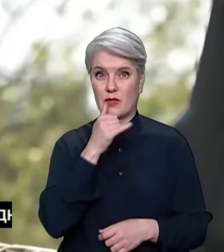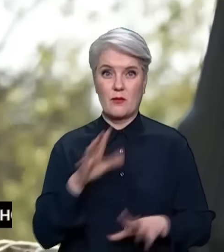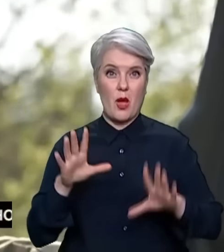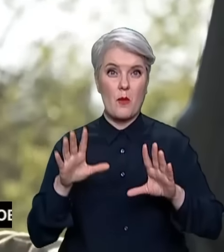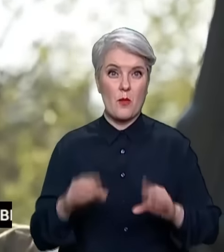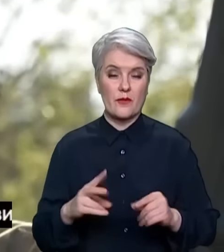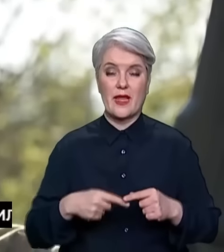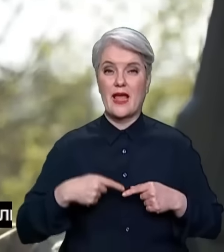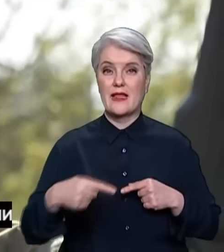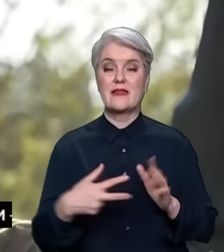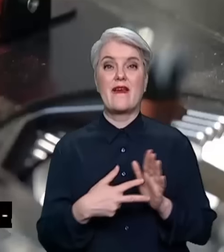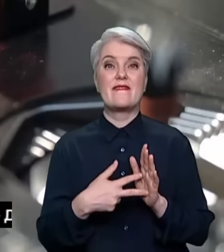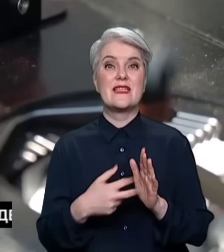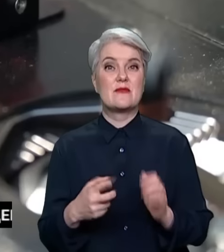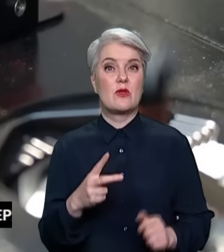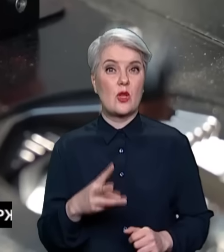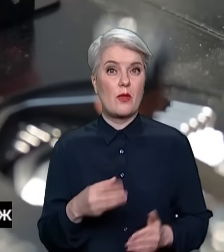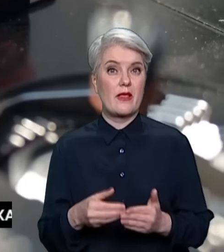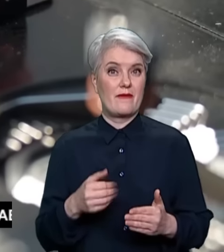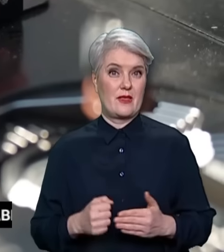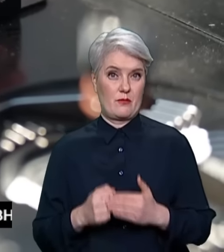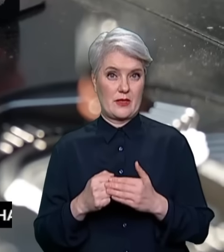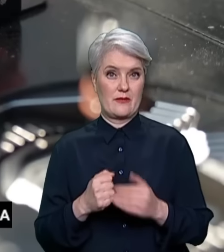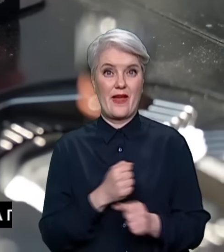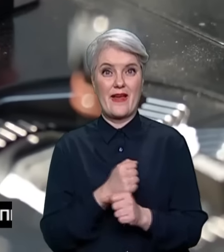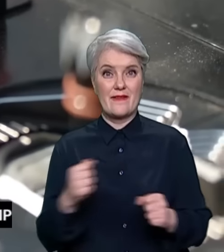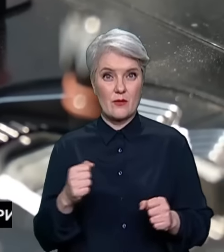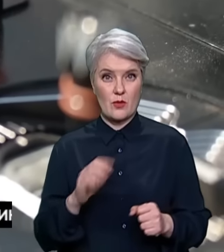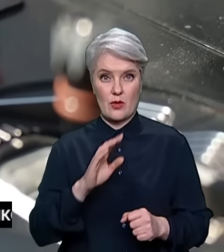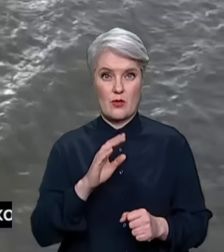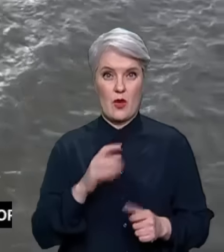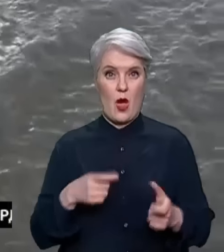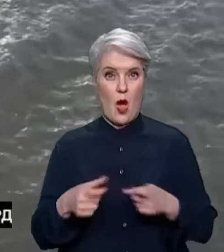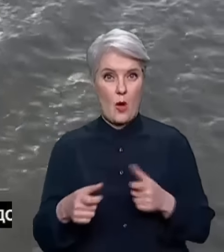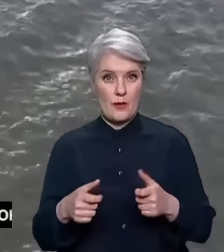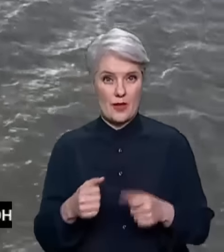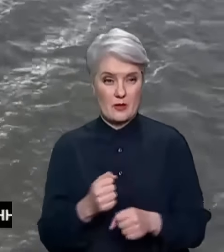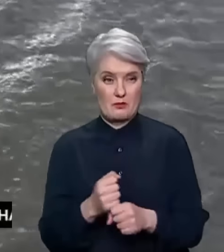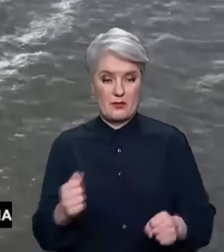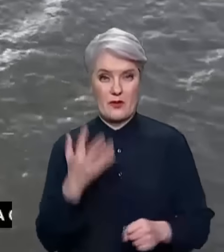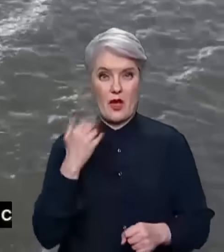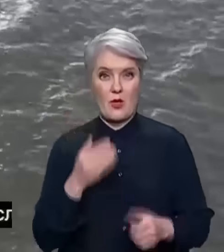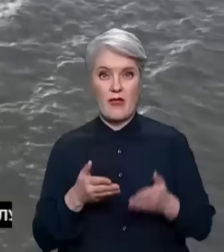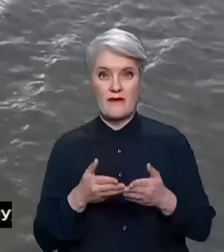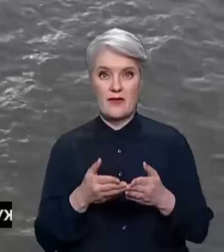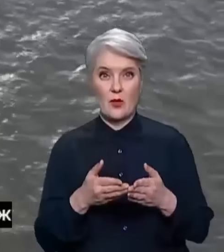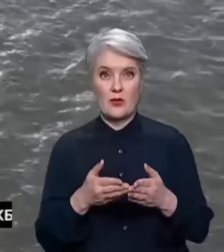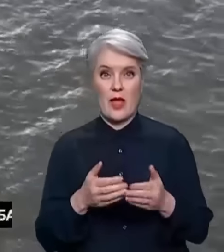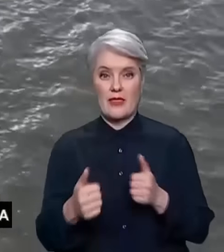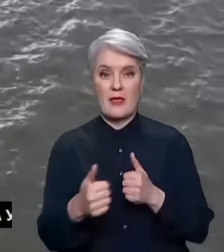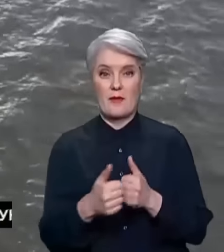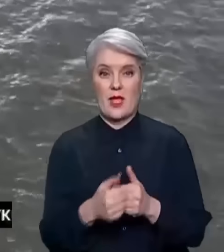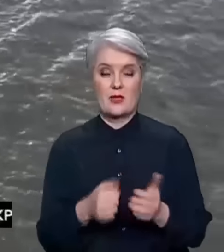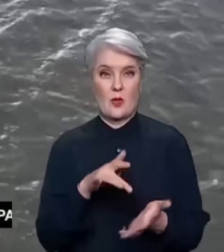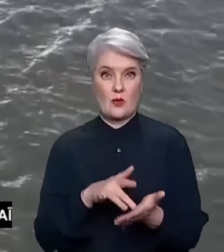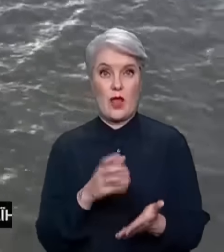800 кілометрів від бази. Вибухівку оператор активовує, коли дрон наближається до цілі. А ще є функція